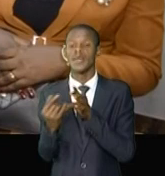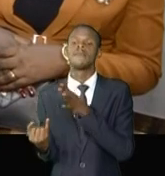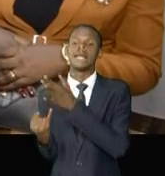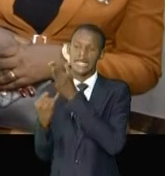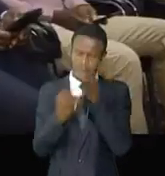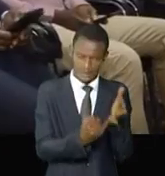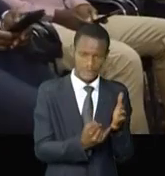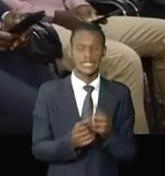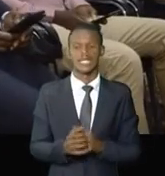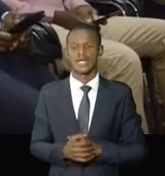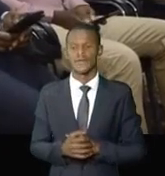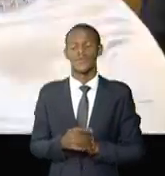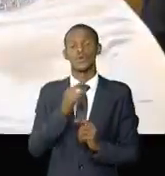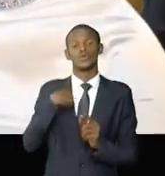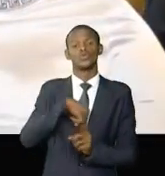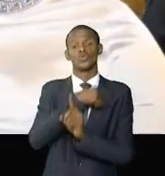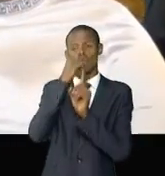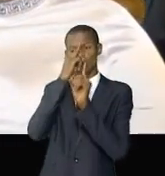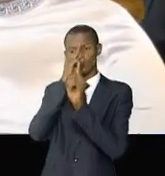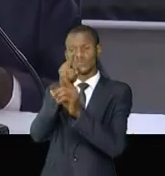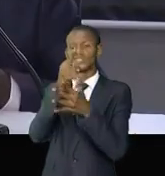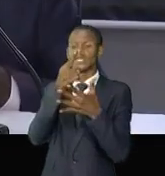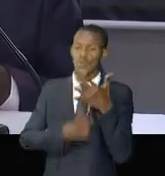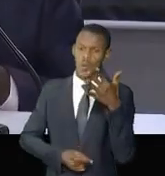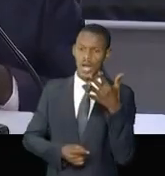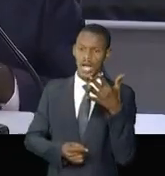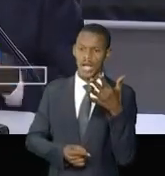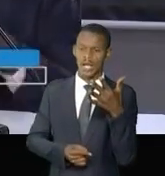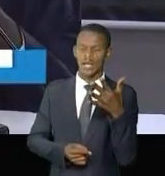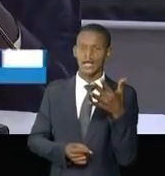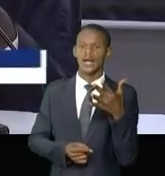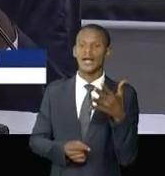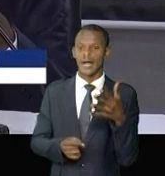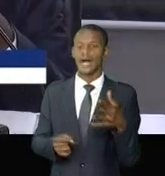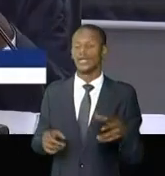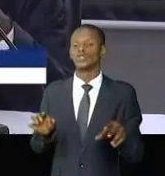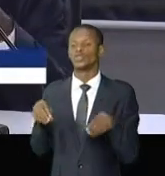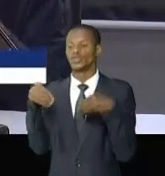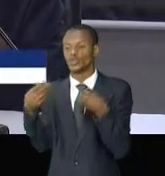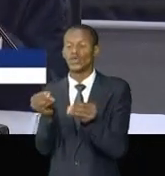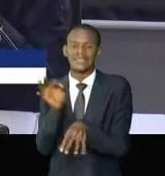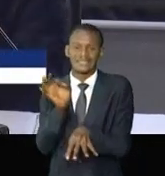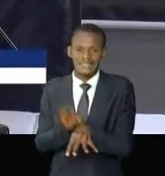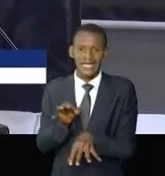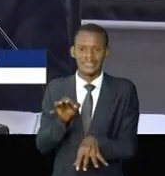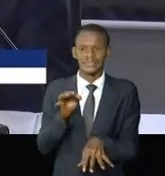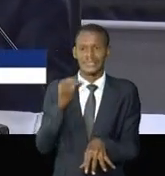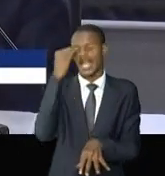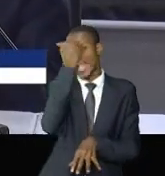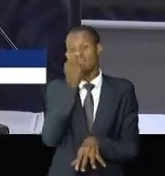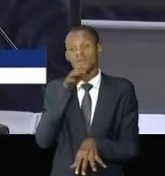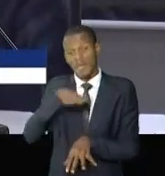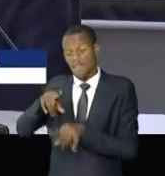agressive en organisant ce salon, c'est l'avènement de la ZLECAF. C'est une opportunité que les pays africains s'offrent entre eux pour